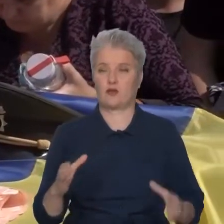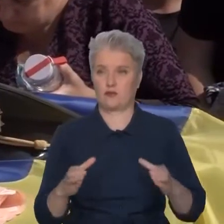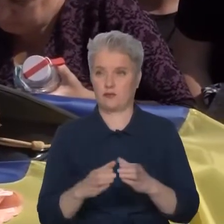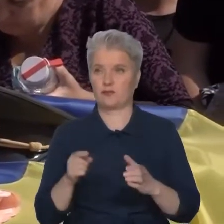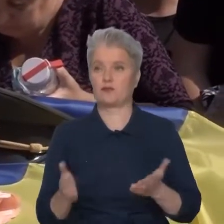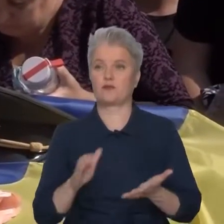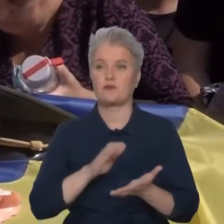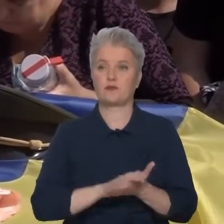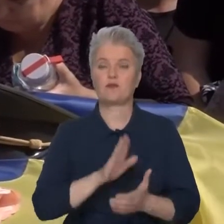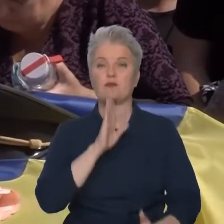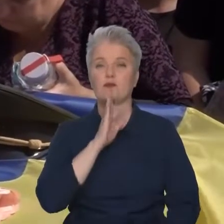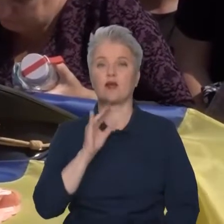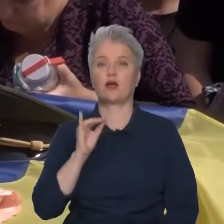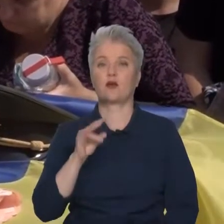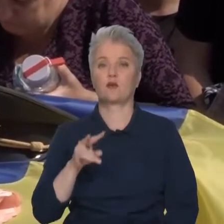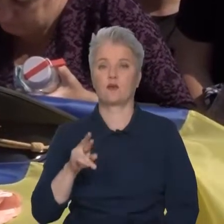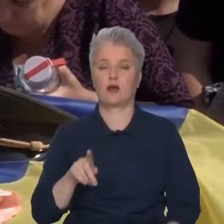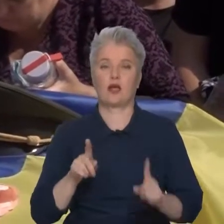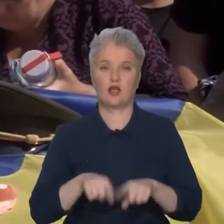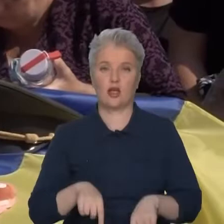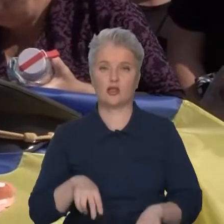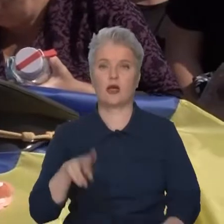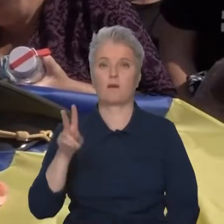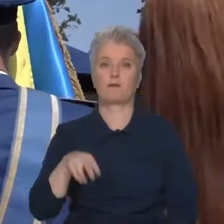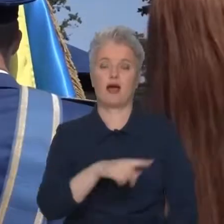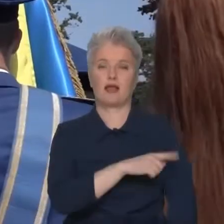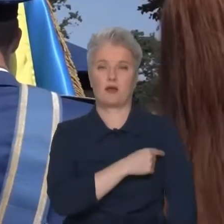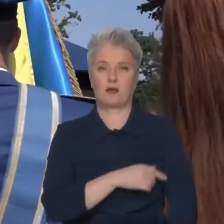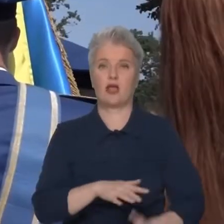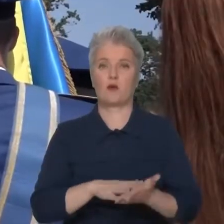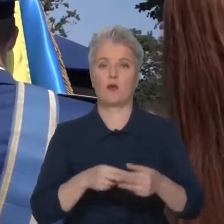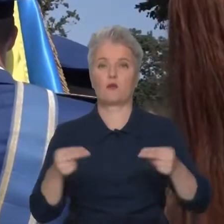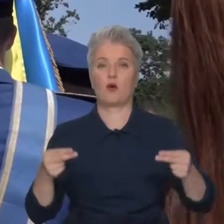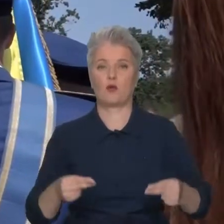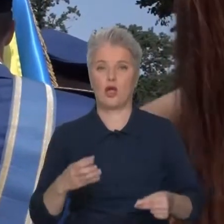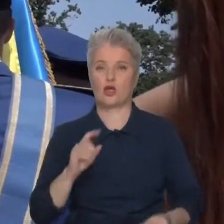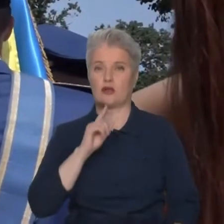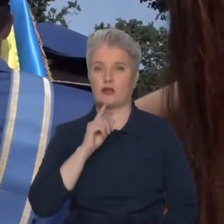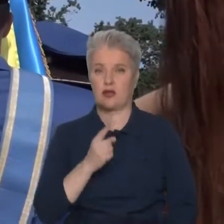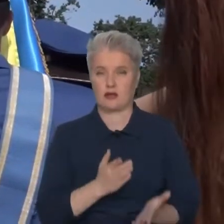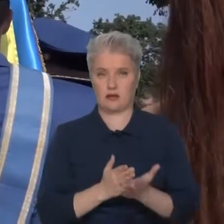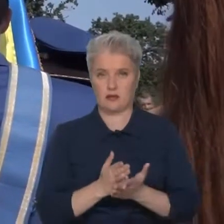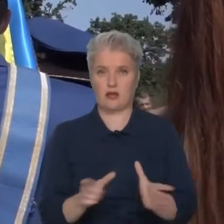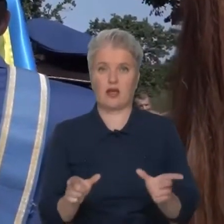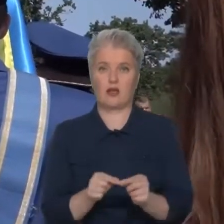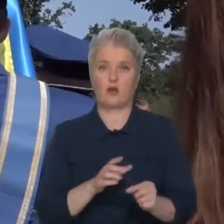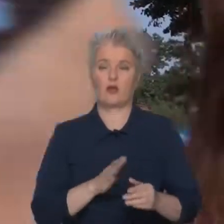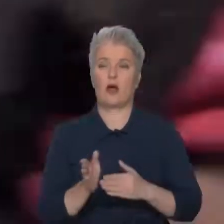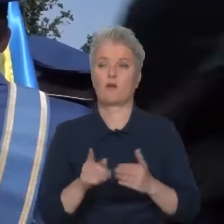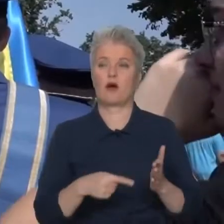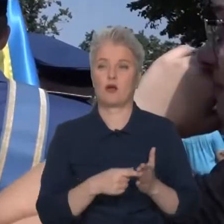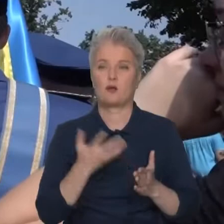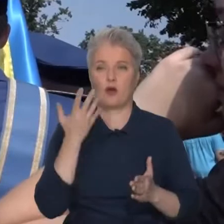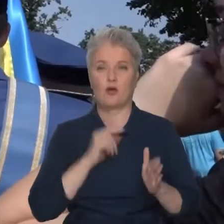Андрій познайомився з дівчиною Юлею, теж парамедиком, та продовжив контракт на службу ще на рік. Вони разом були у Маріуполі,